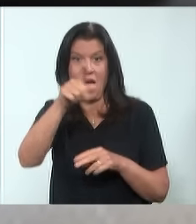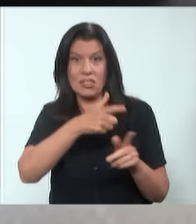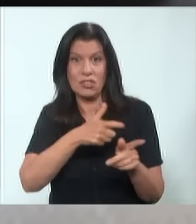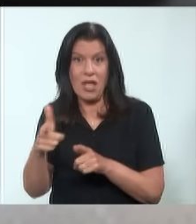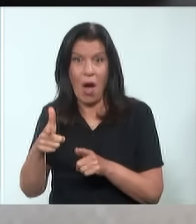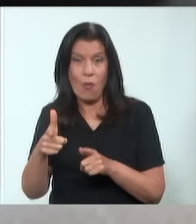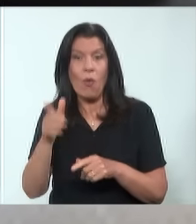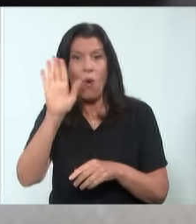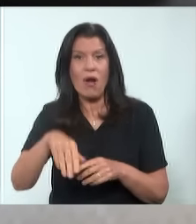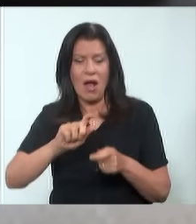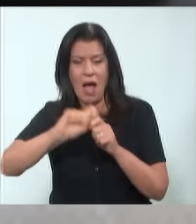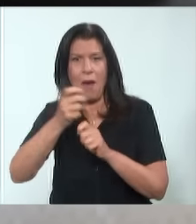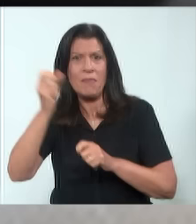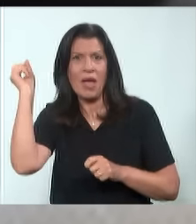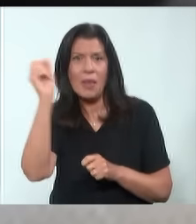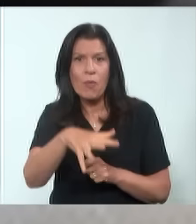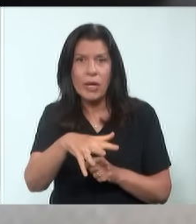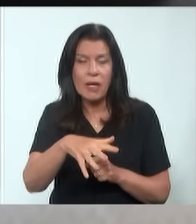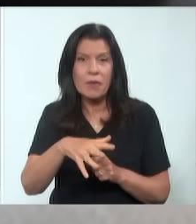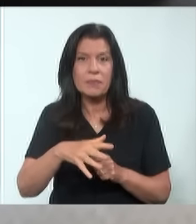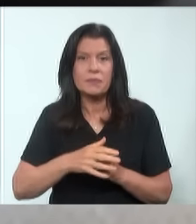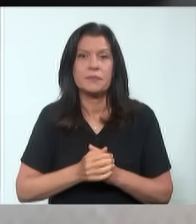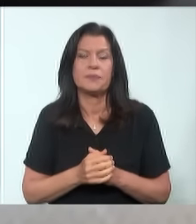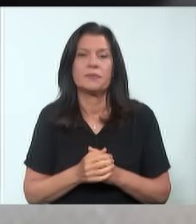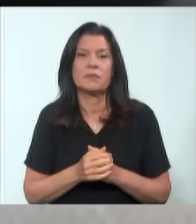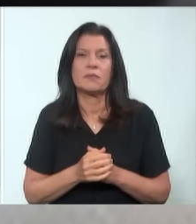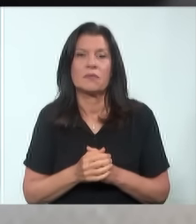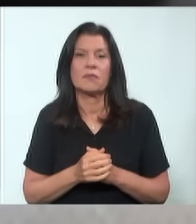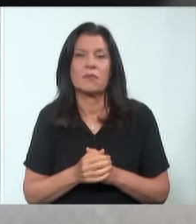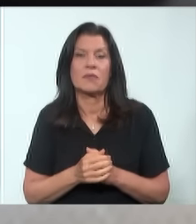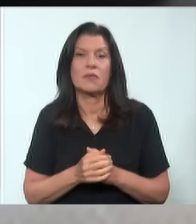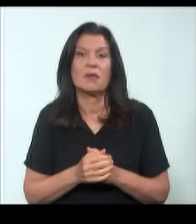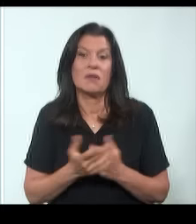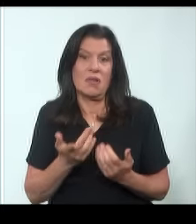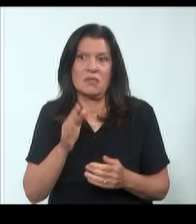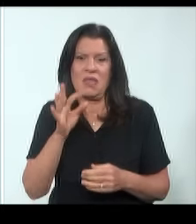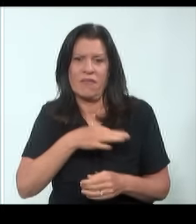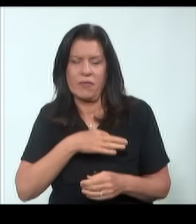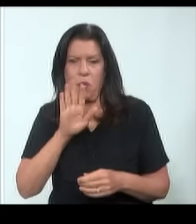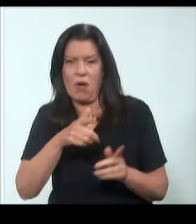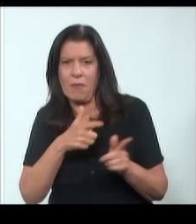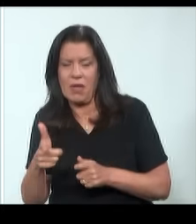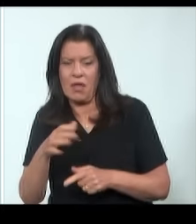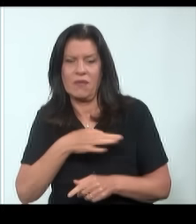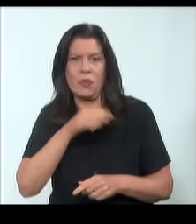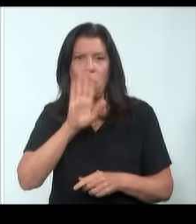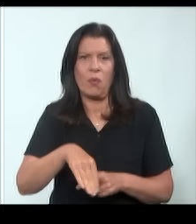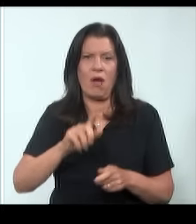עוד רימונים, ואז מי שלא נפגעת מהירי, נפגעת מרימון.